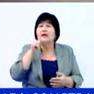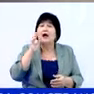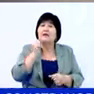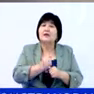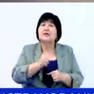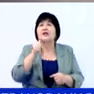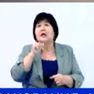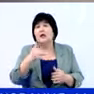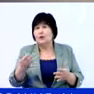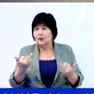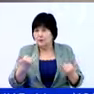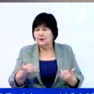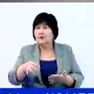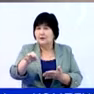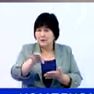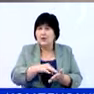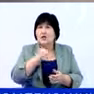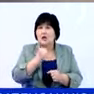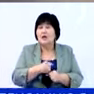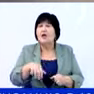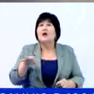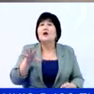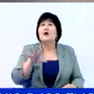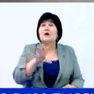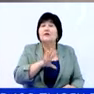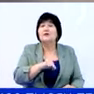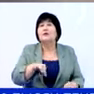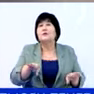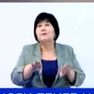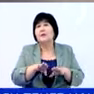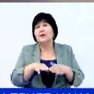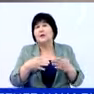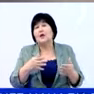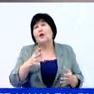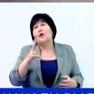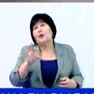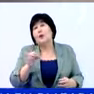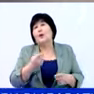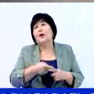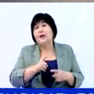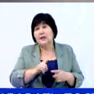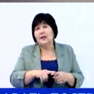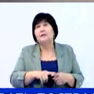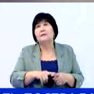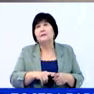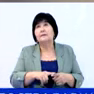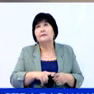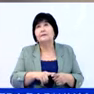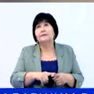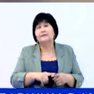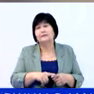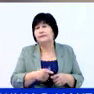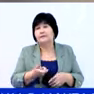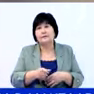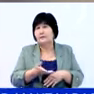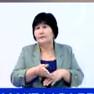Он хотел сегодня, сейчас все вместе все это. Ну, это очень тяжело.